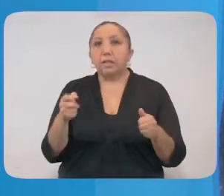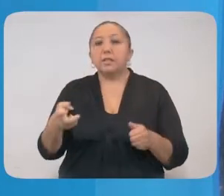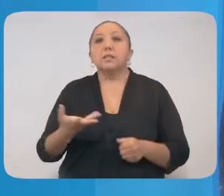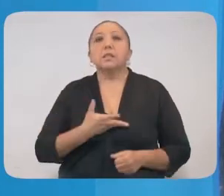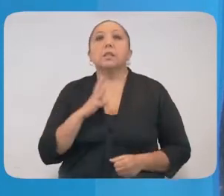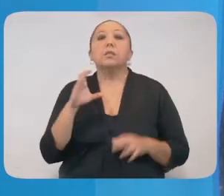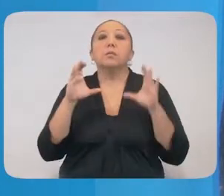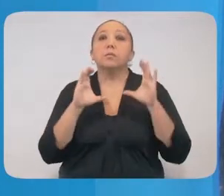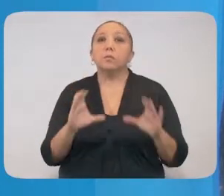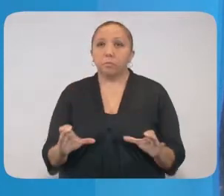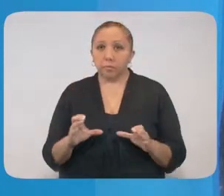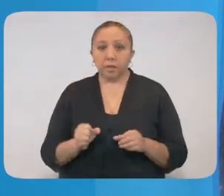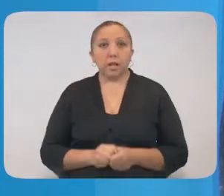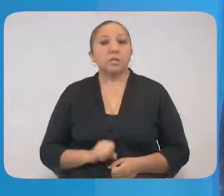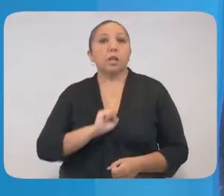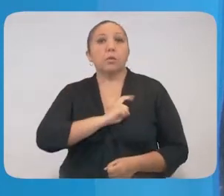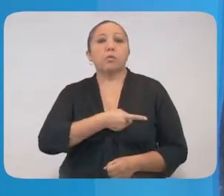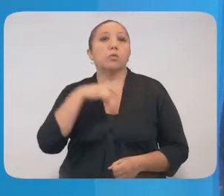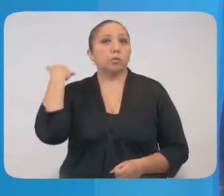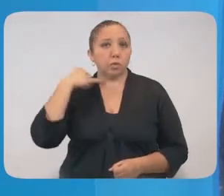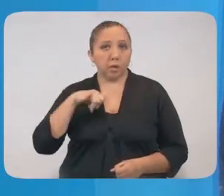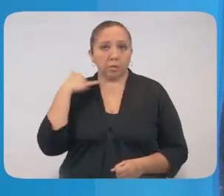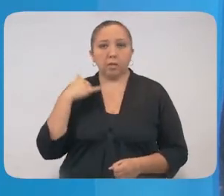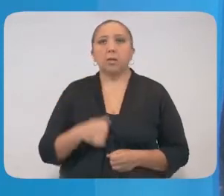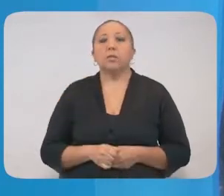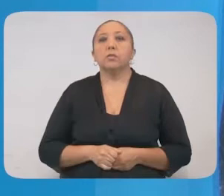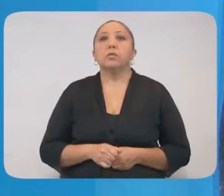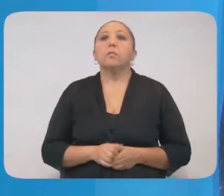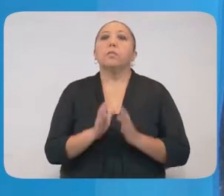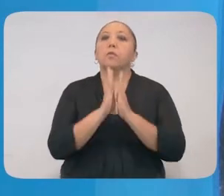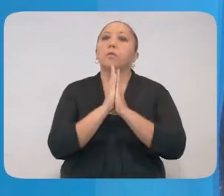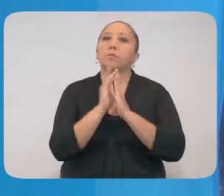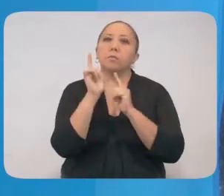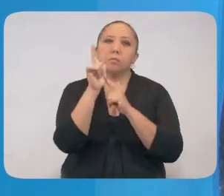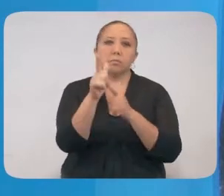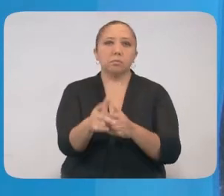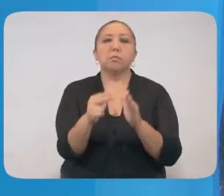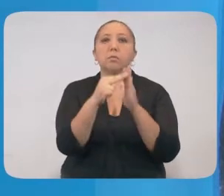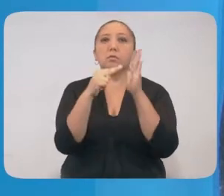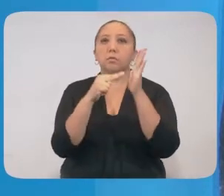coronavirus.yucatan.gov.mx. Tian y chimaya y deche español. Tu chico el WhatsApp número